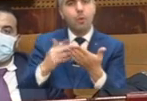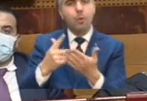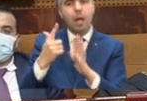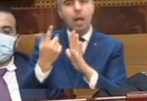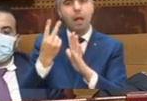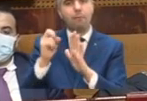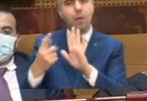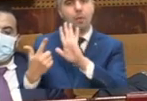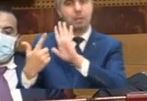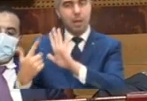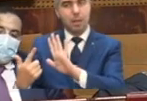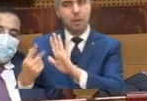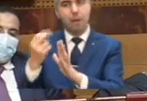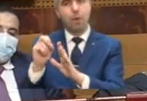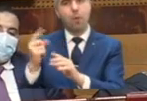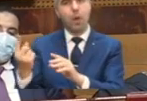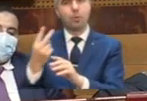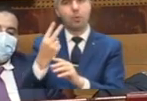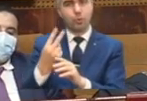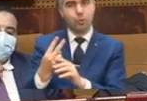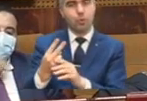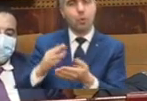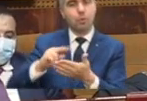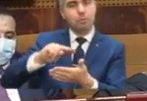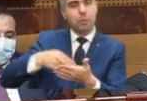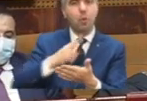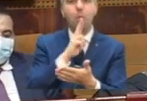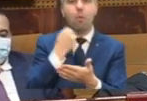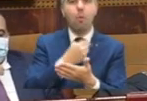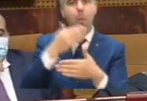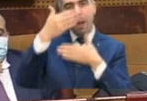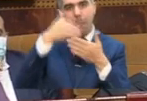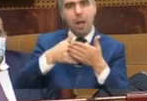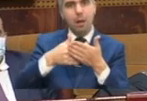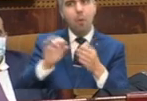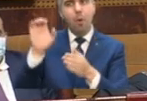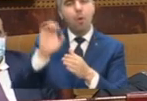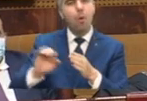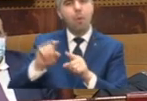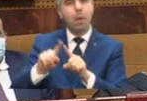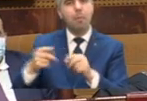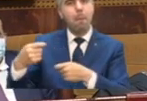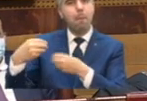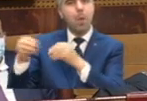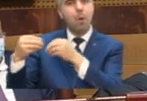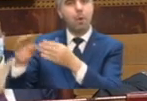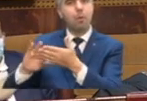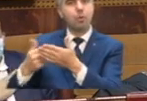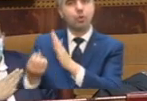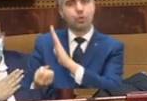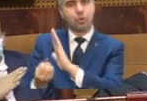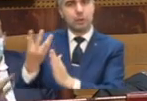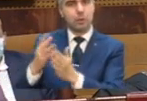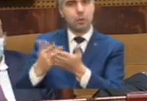2017-2021 الموقع بين الحكومة والفعاليات الاقتصادية المعنية من أجل إعطاء دينامية جديدة لهذا القطاع وتطويره حتى